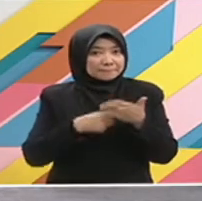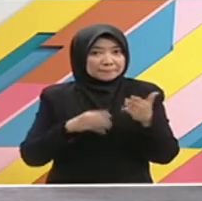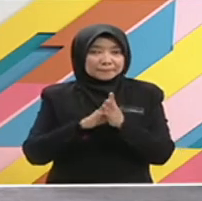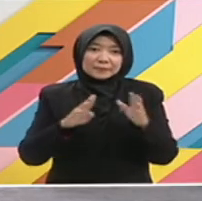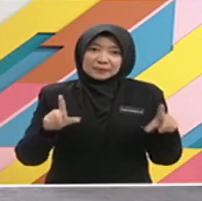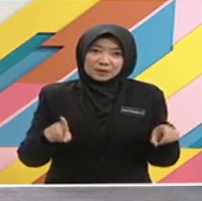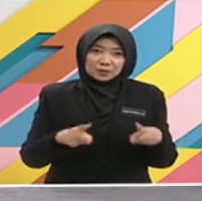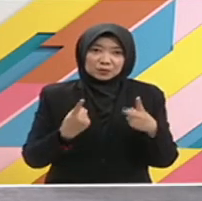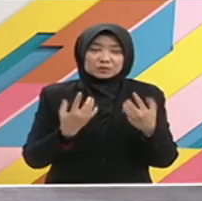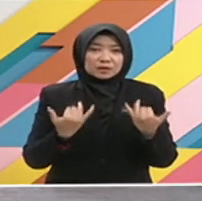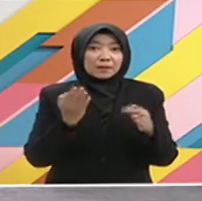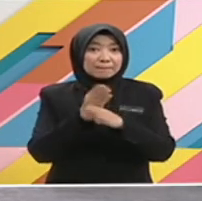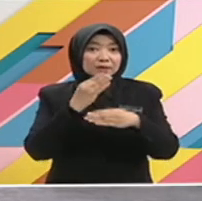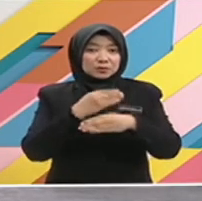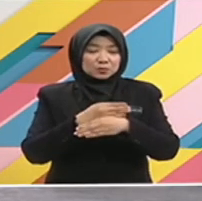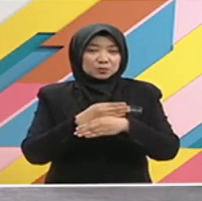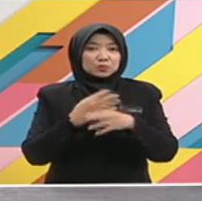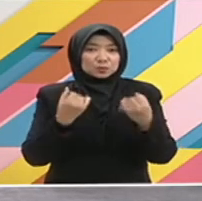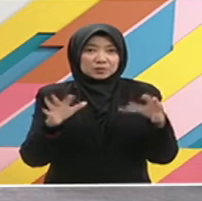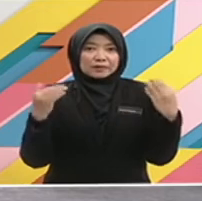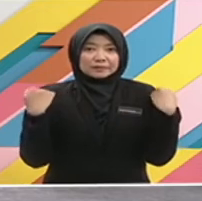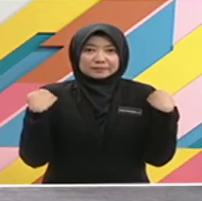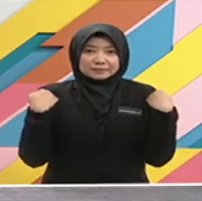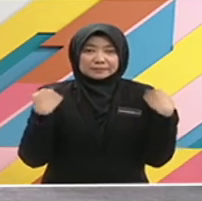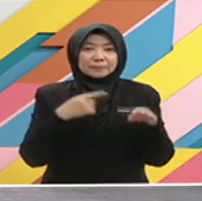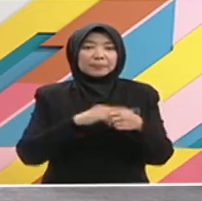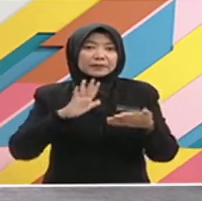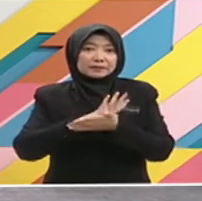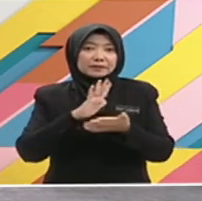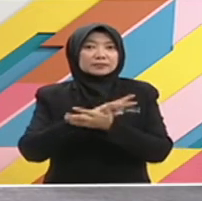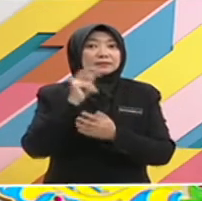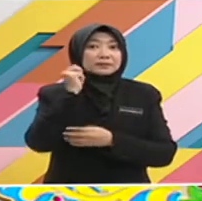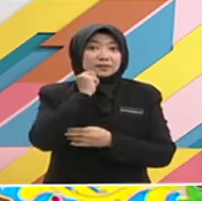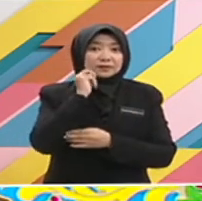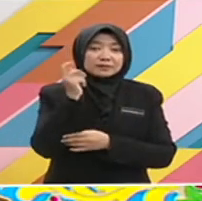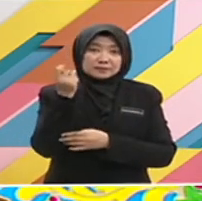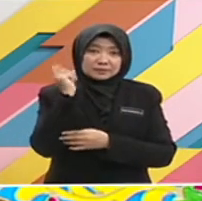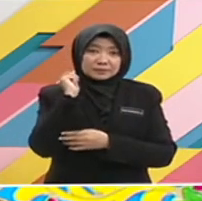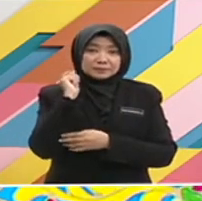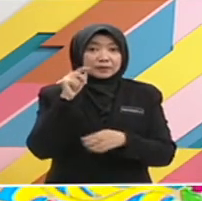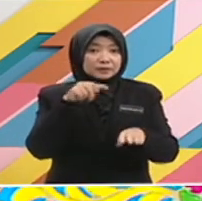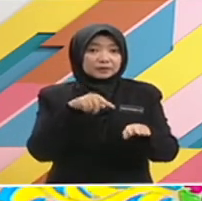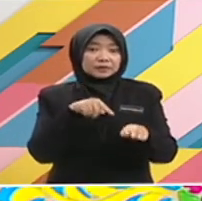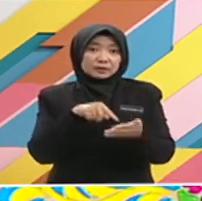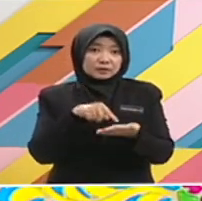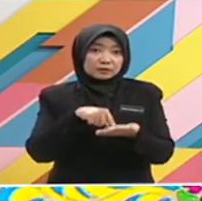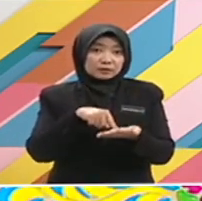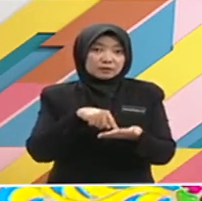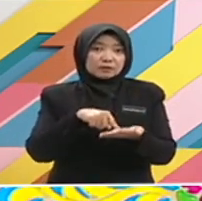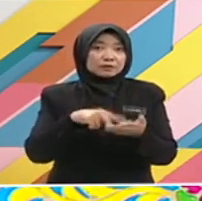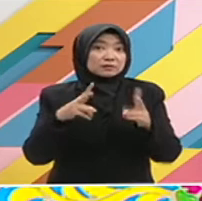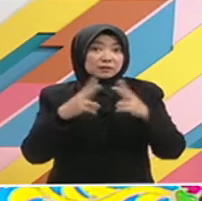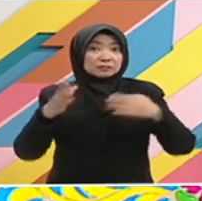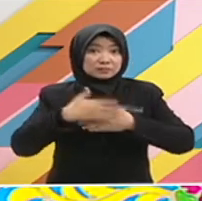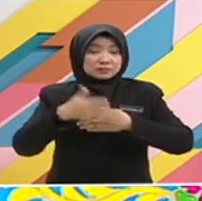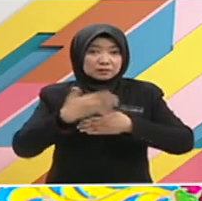bentuk-bentuk yang saya inginkan pada kertas saya yang saya telah lipat ini. Yeah. Ini paling mudahlah. Ya, betul. Ha, bentuk bersegi saja.